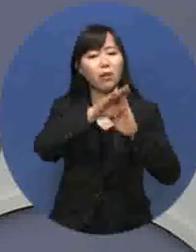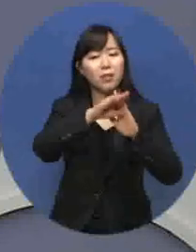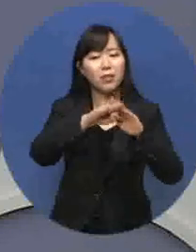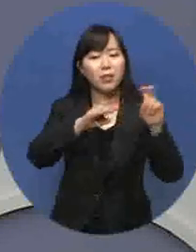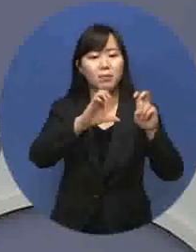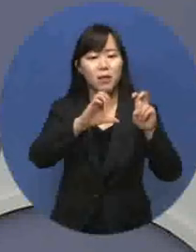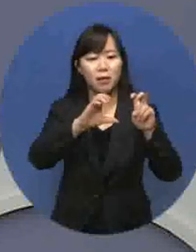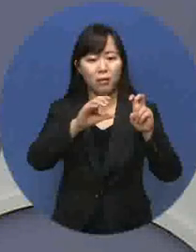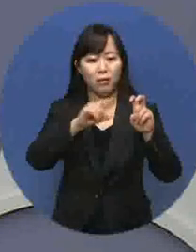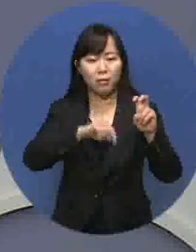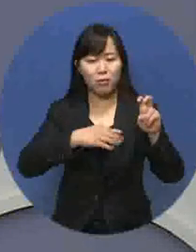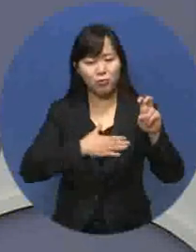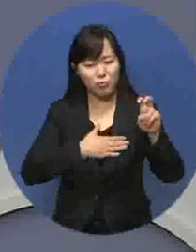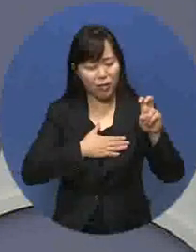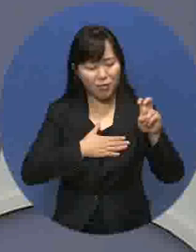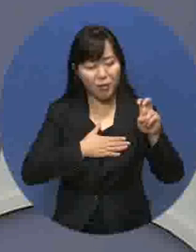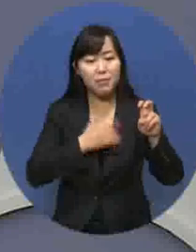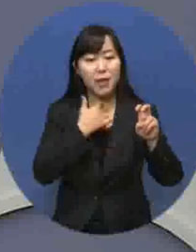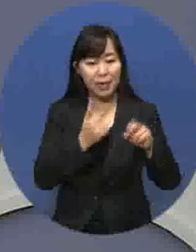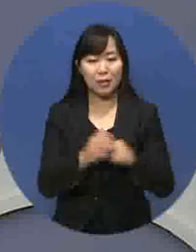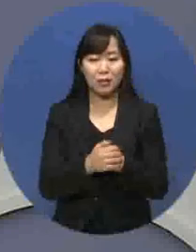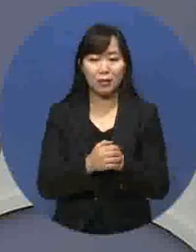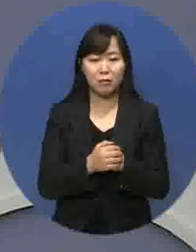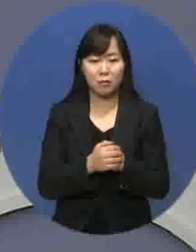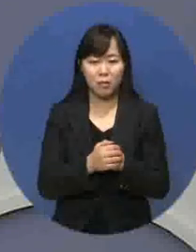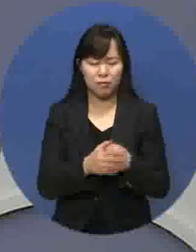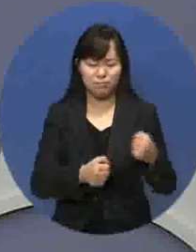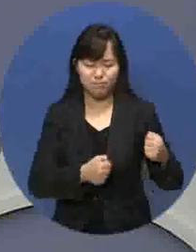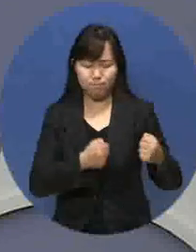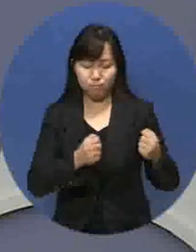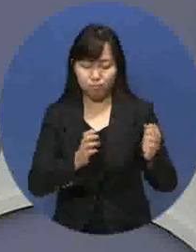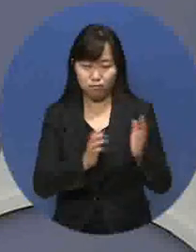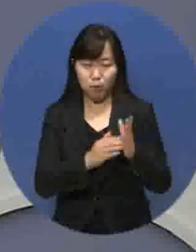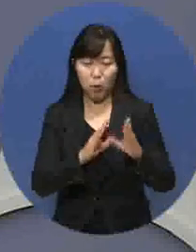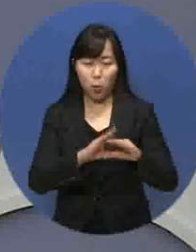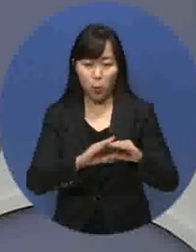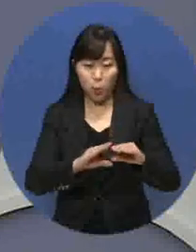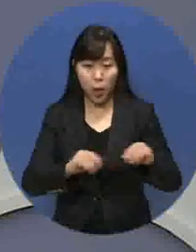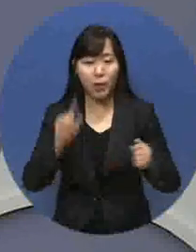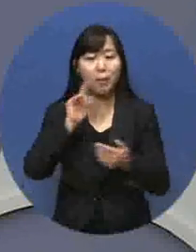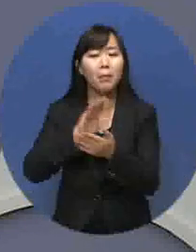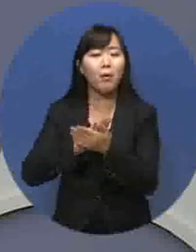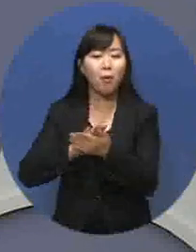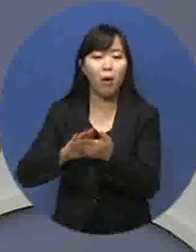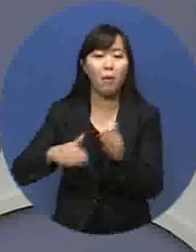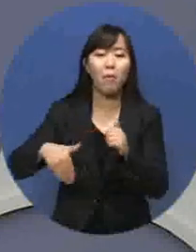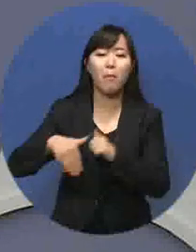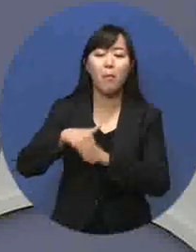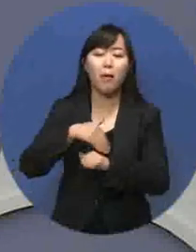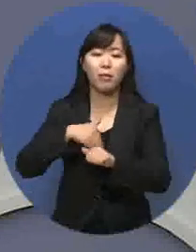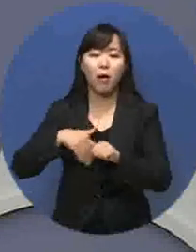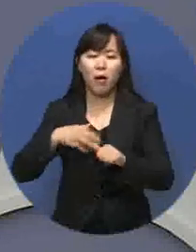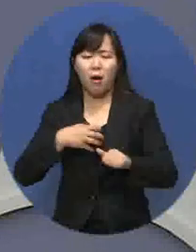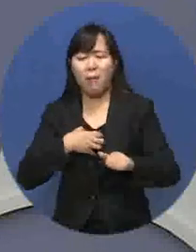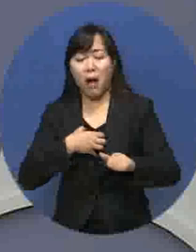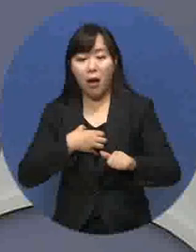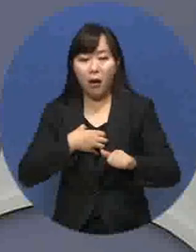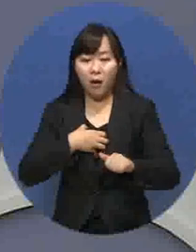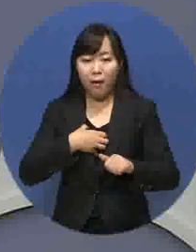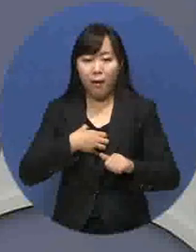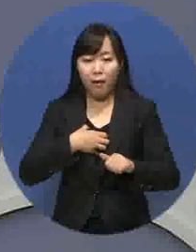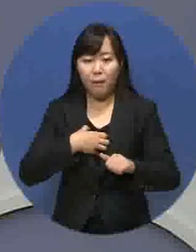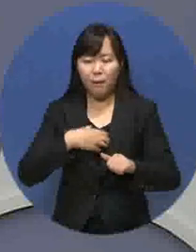20세기엔 주된 감정이었던 것 같은데 냉전이 끝나고 이제 조금씩 오히려 평화 모드도 왔다가 긴장 모드도 왔다가